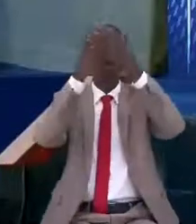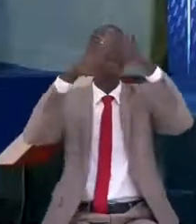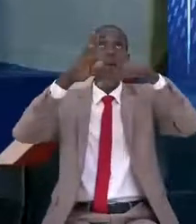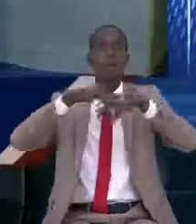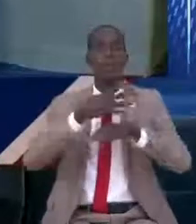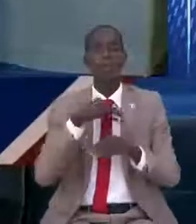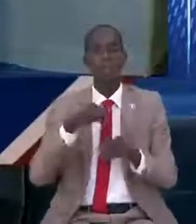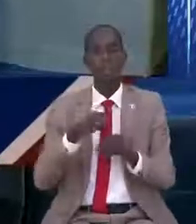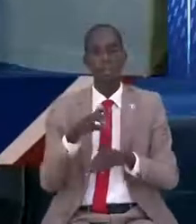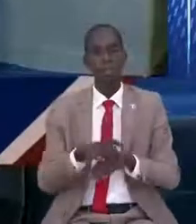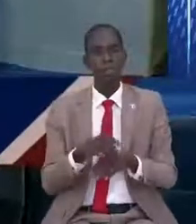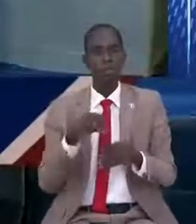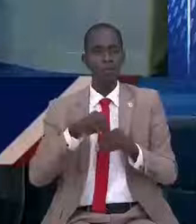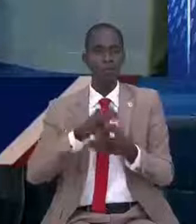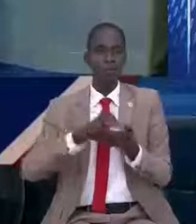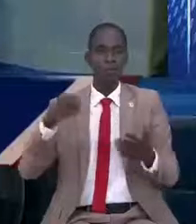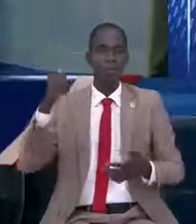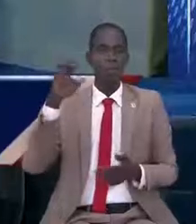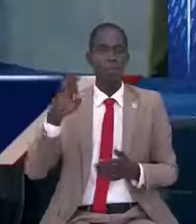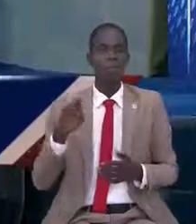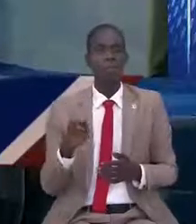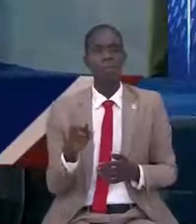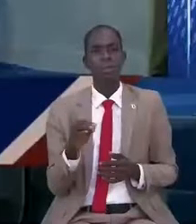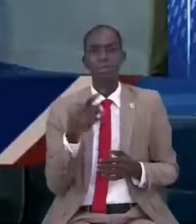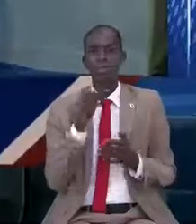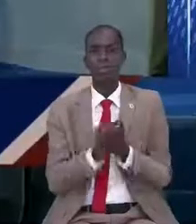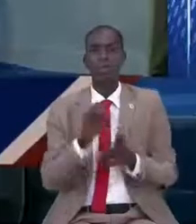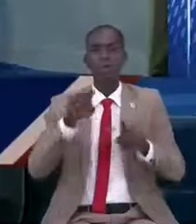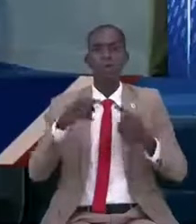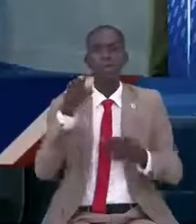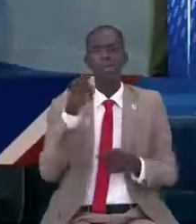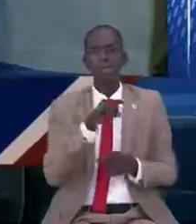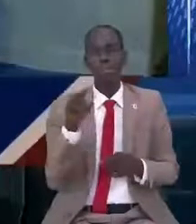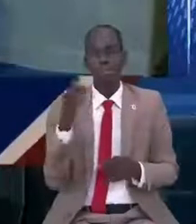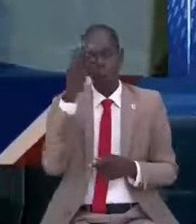19. Allez, faites de toutes les nations.